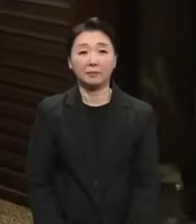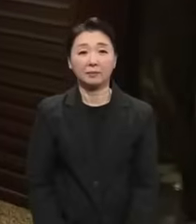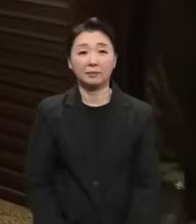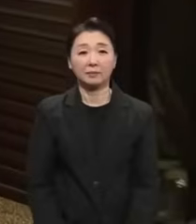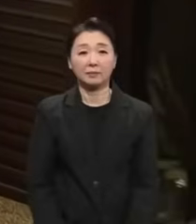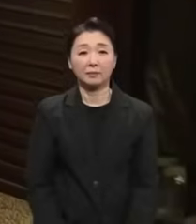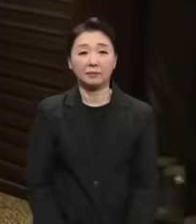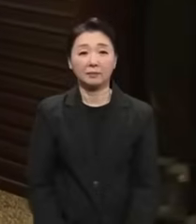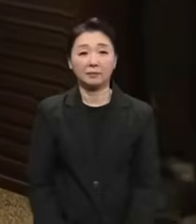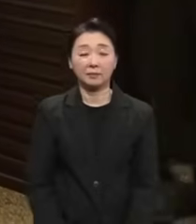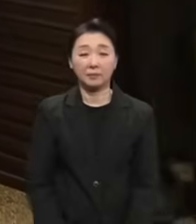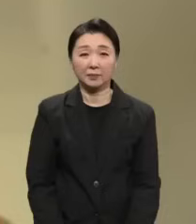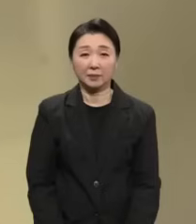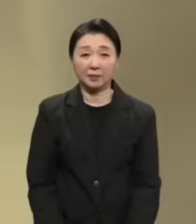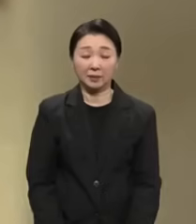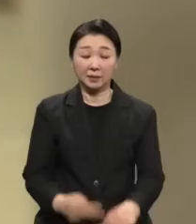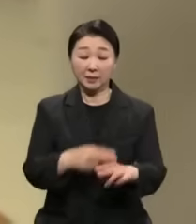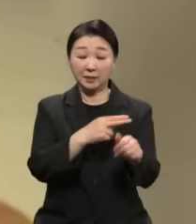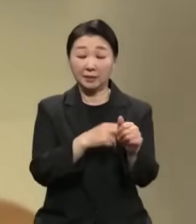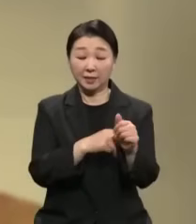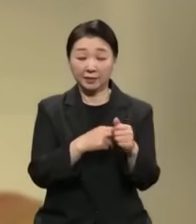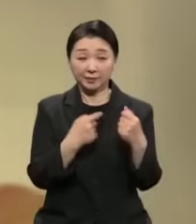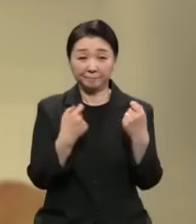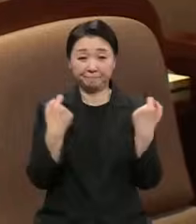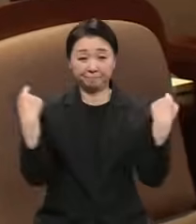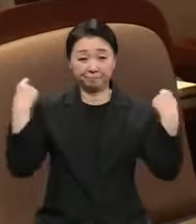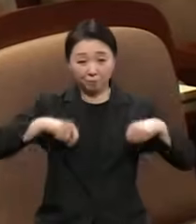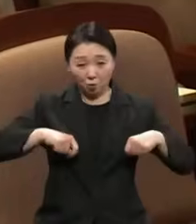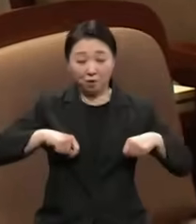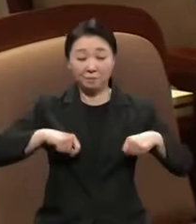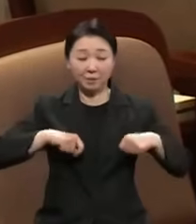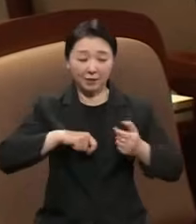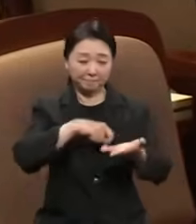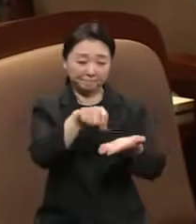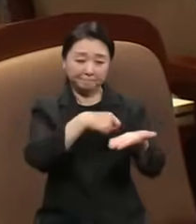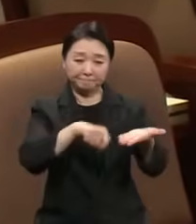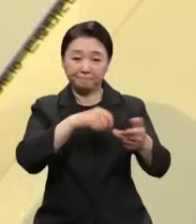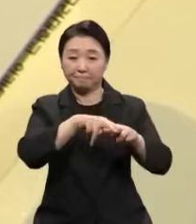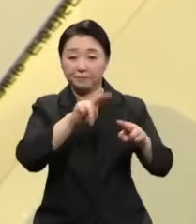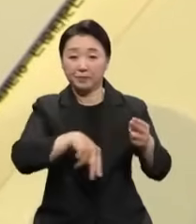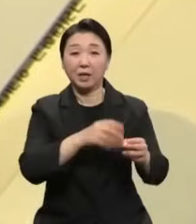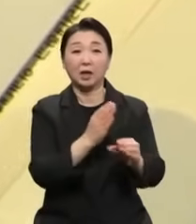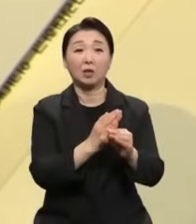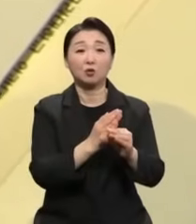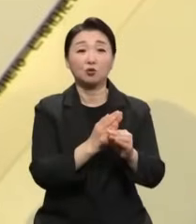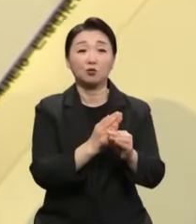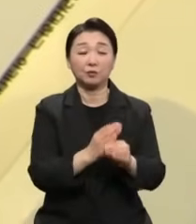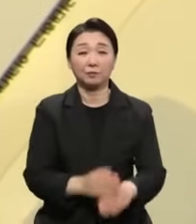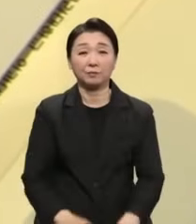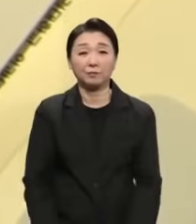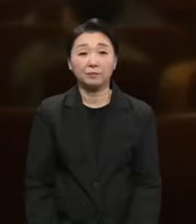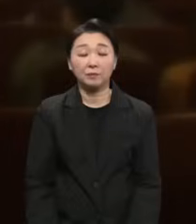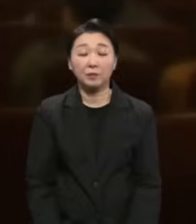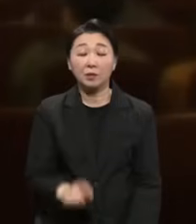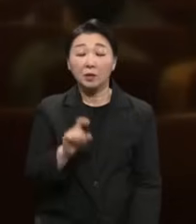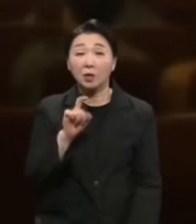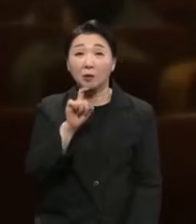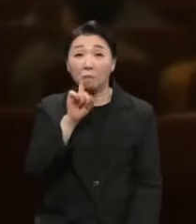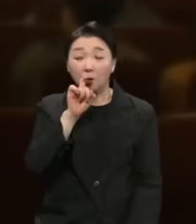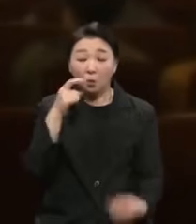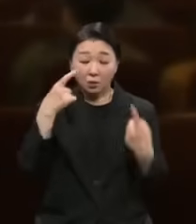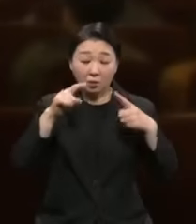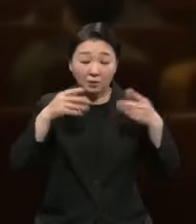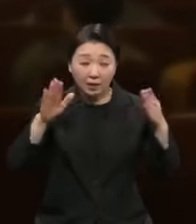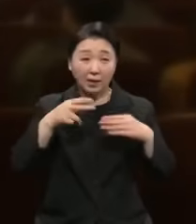흰 가운을 입은 의사들이 한데 모여 사직서를 쓰기 시작합니다. 강당에 모인 200여 명은 모두 고려대 의대 소속